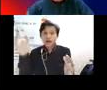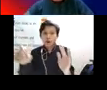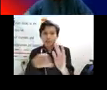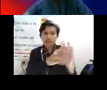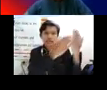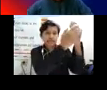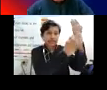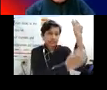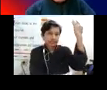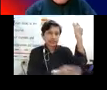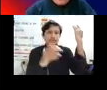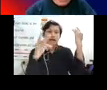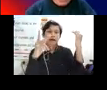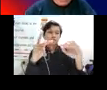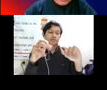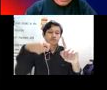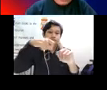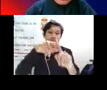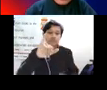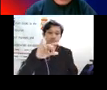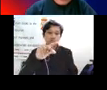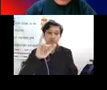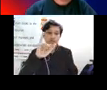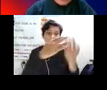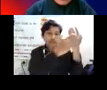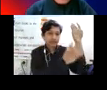memasukkan partikel ke dalam mendeley